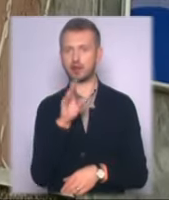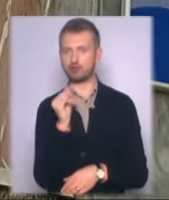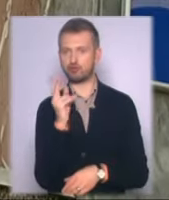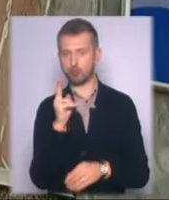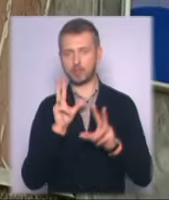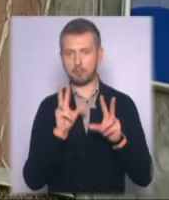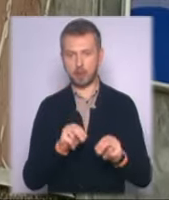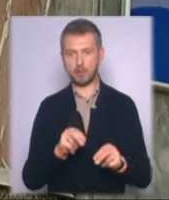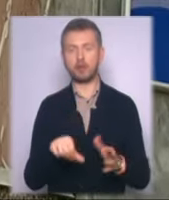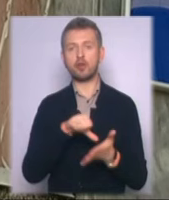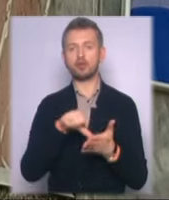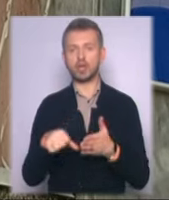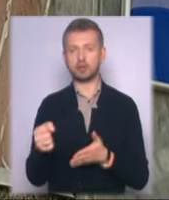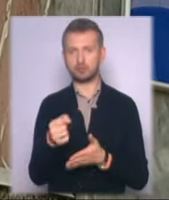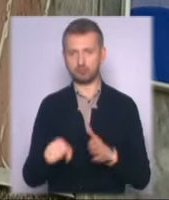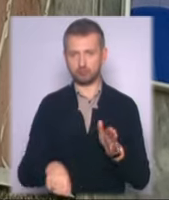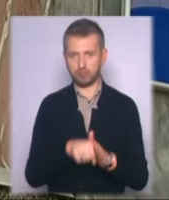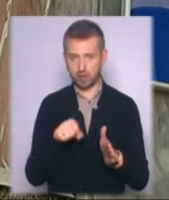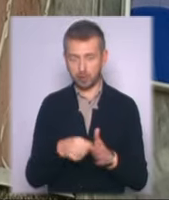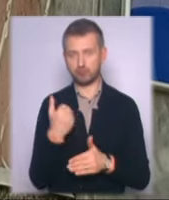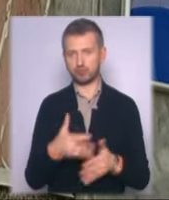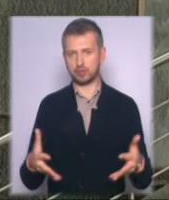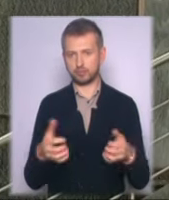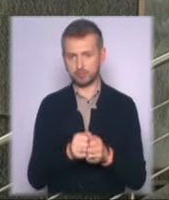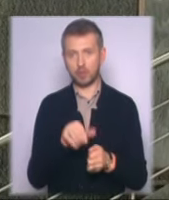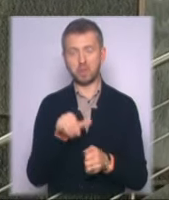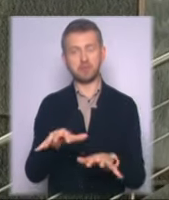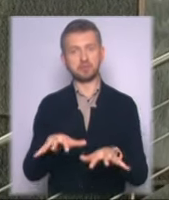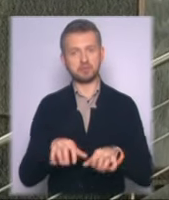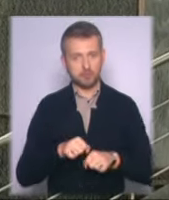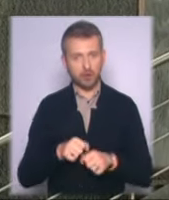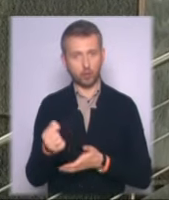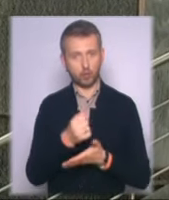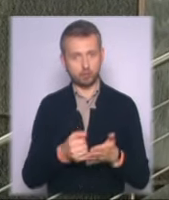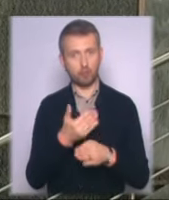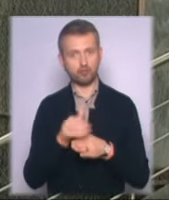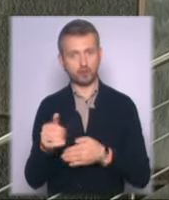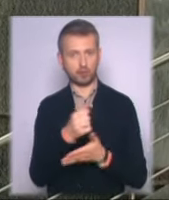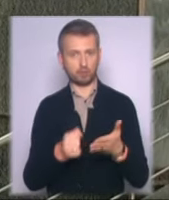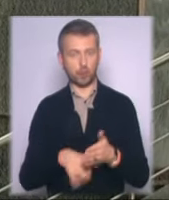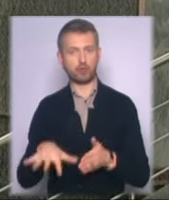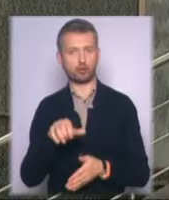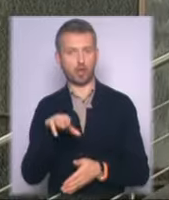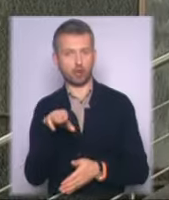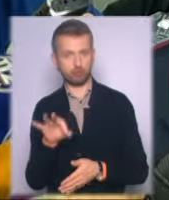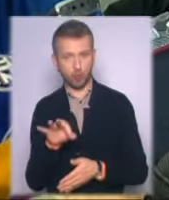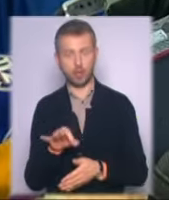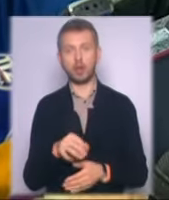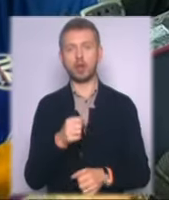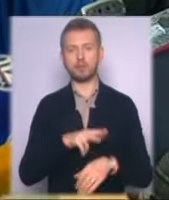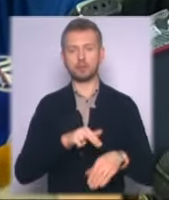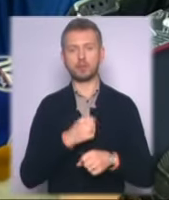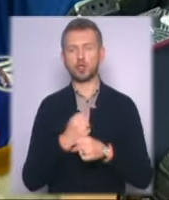члени злочинної банди вже встановлені. У затриманих вилучили зброю, частина з якої із зони АТО. Правоохоронці зроблять усе, аби затримати